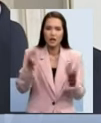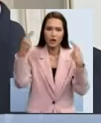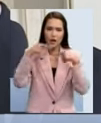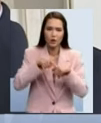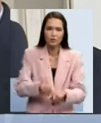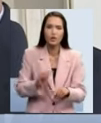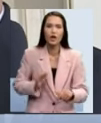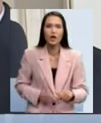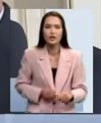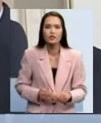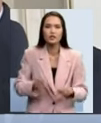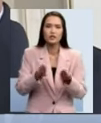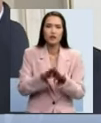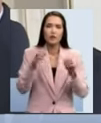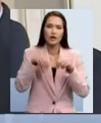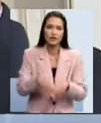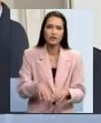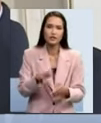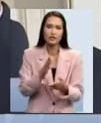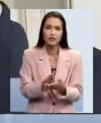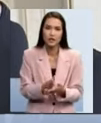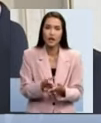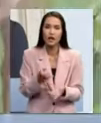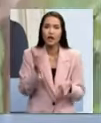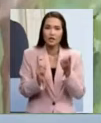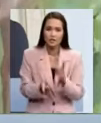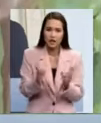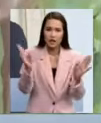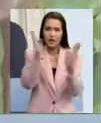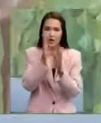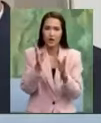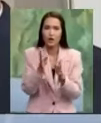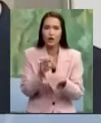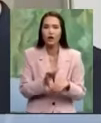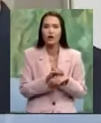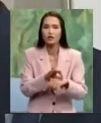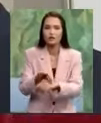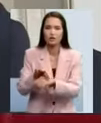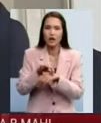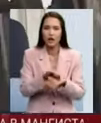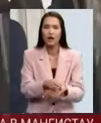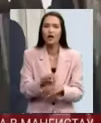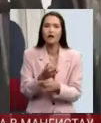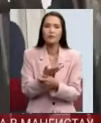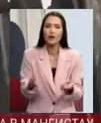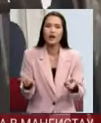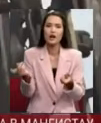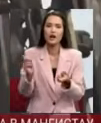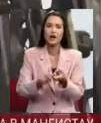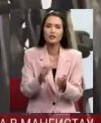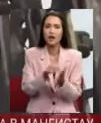большие для логистики, для транспортировки. Будет задействован и ряд смежных отраслей экономики. Кроме